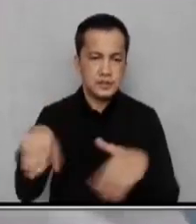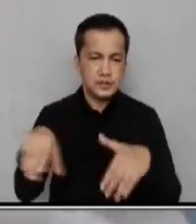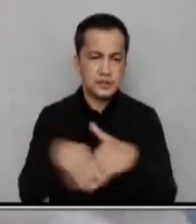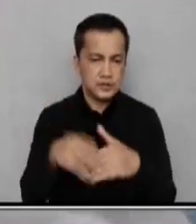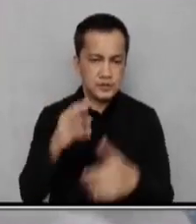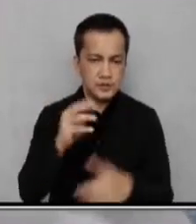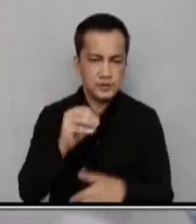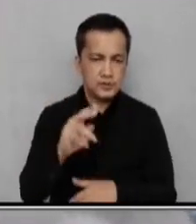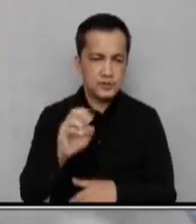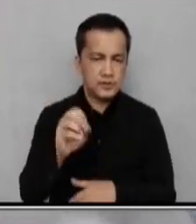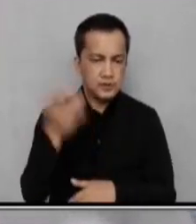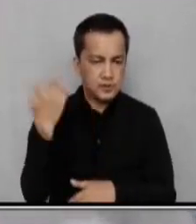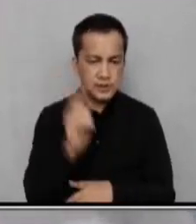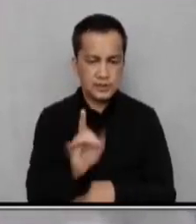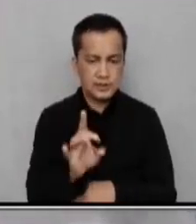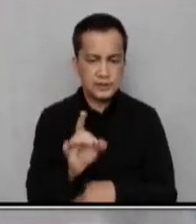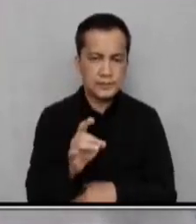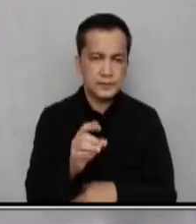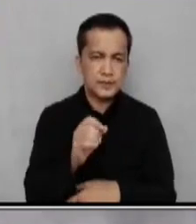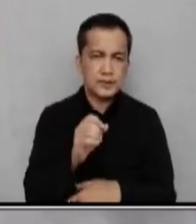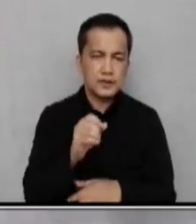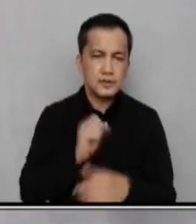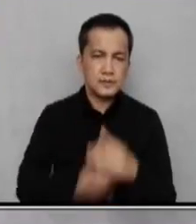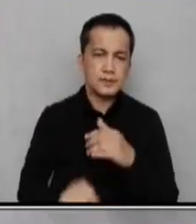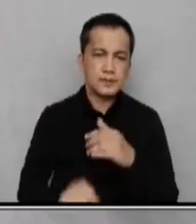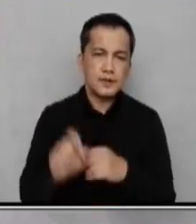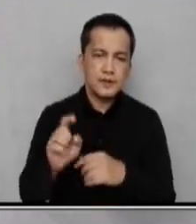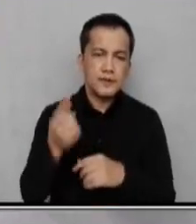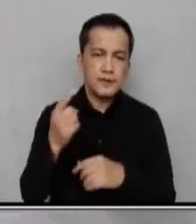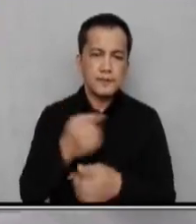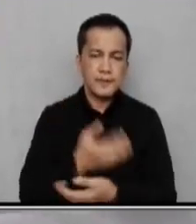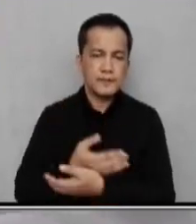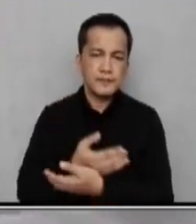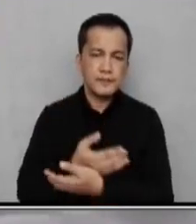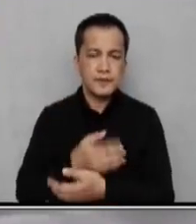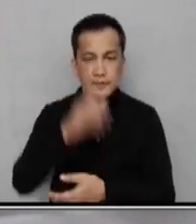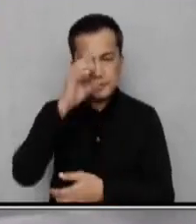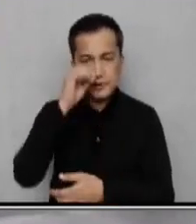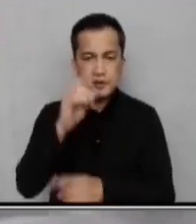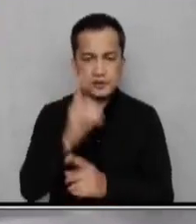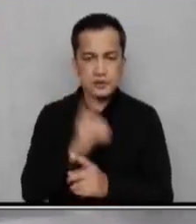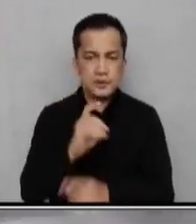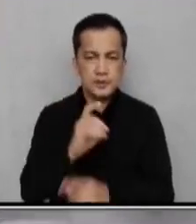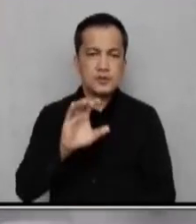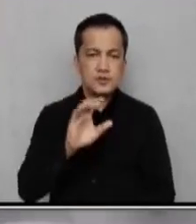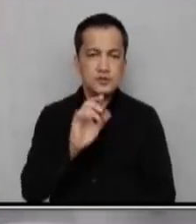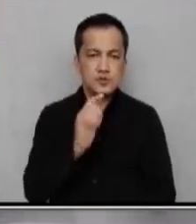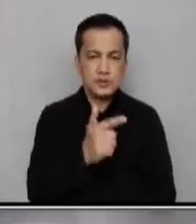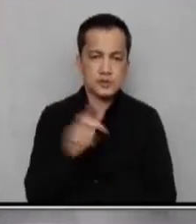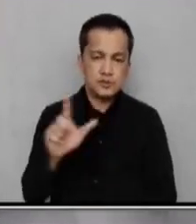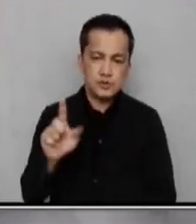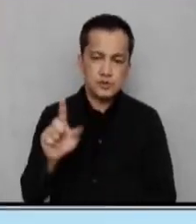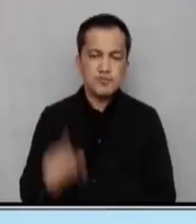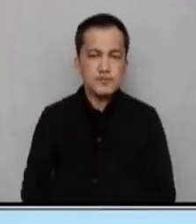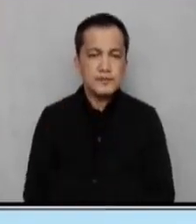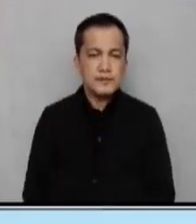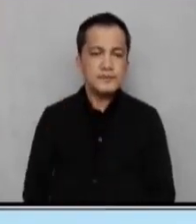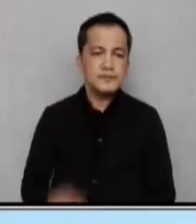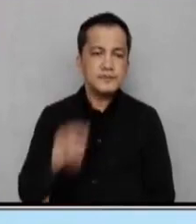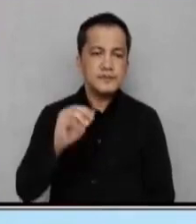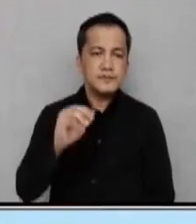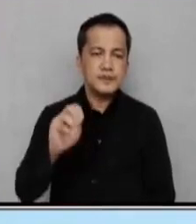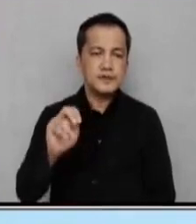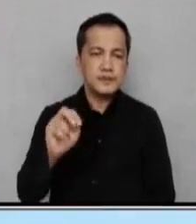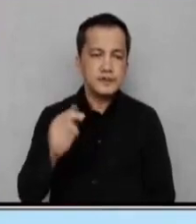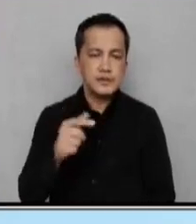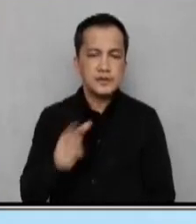isinilang naman ng actress model ang kanilang baby boy noong December 2021. Nakilala rin si Min Yorin sa kanyang breakthrough